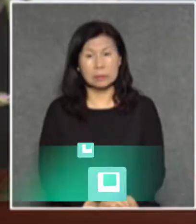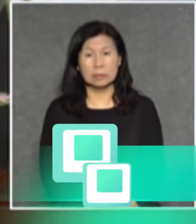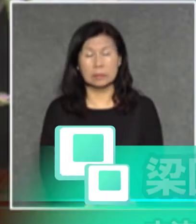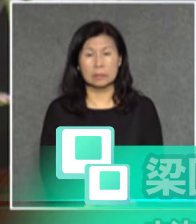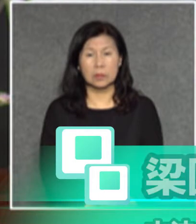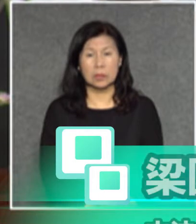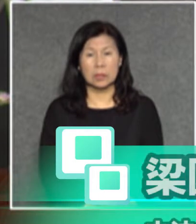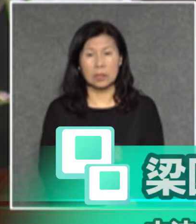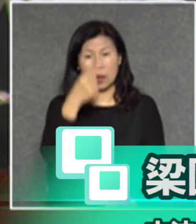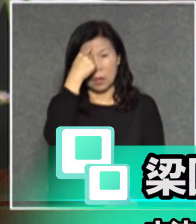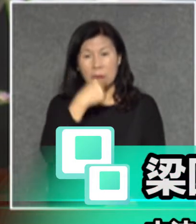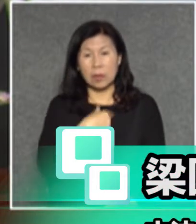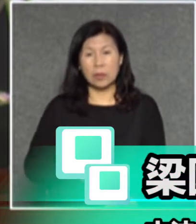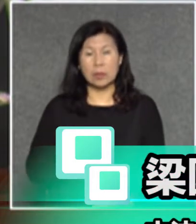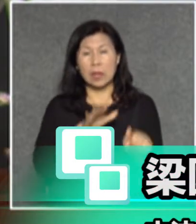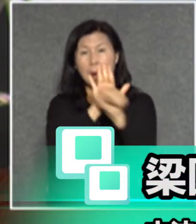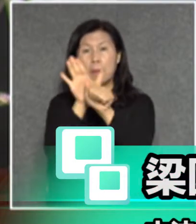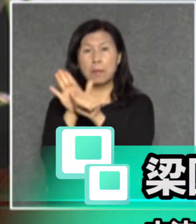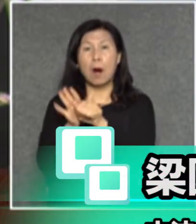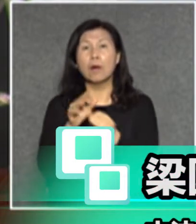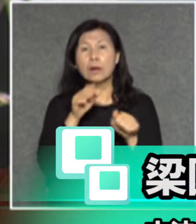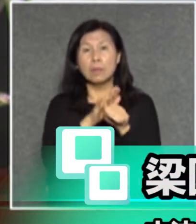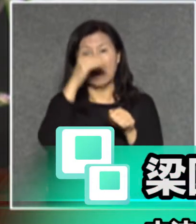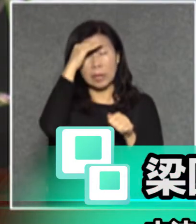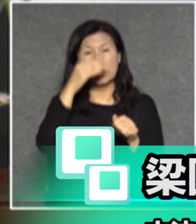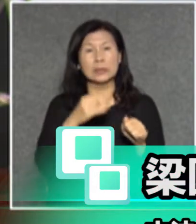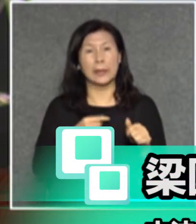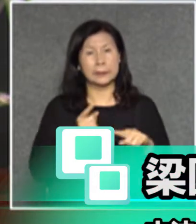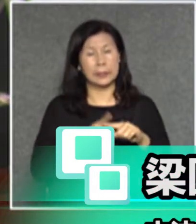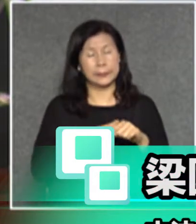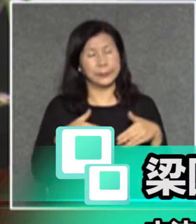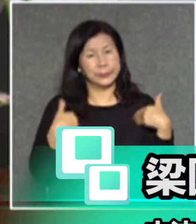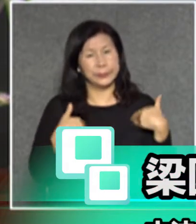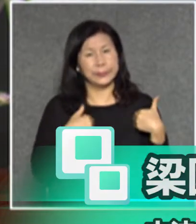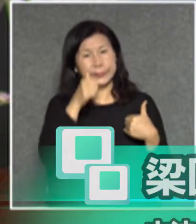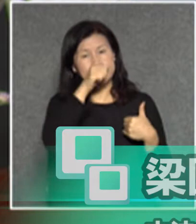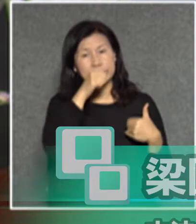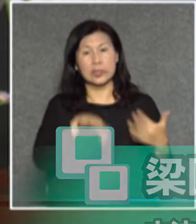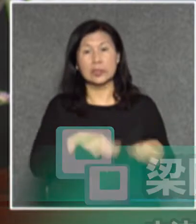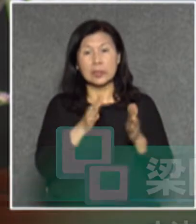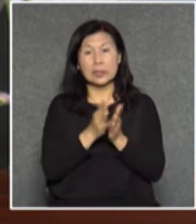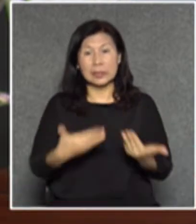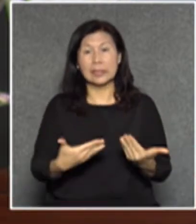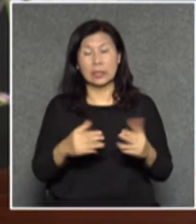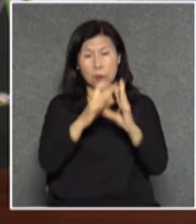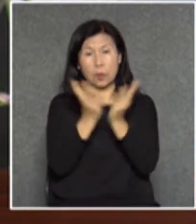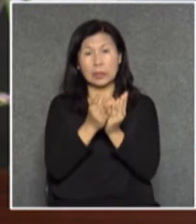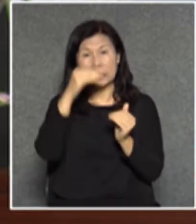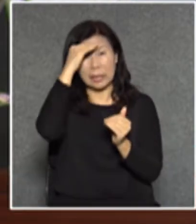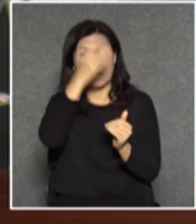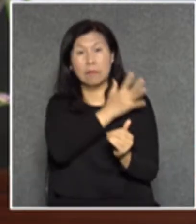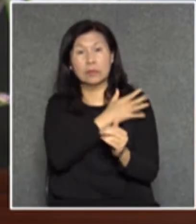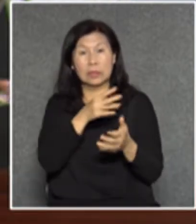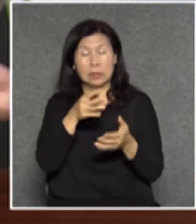他就說，哎，我們要為警察驕傲，為什麼不是群眾驕傲？你是警隊的功能團體議員來的，為